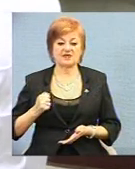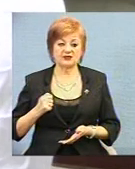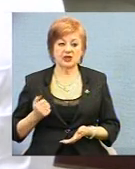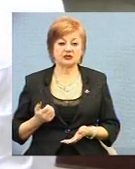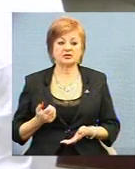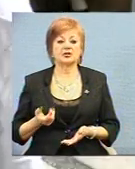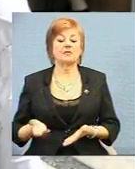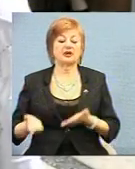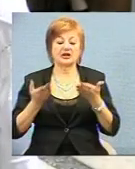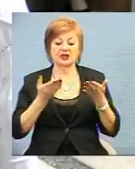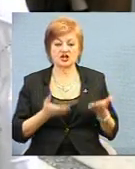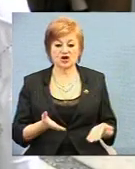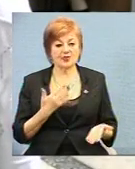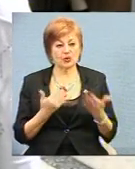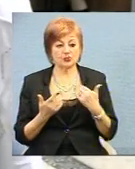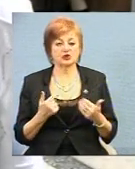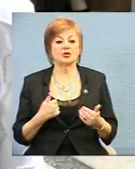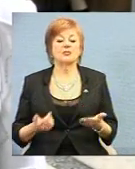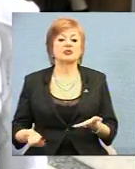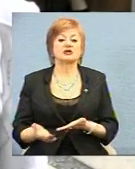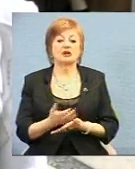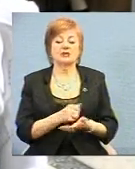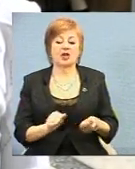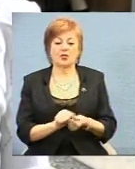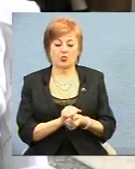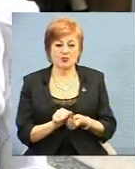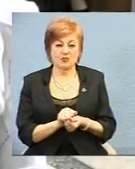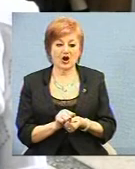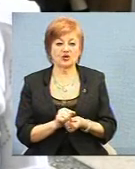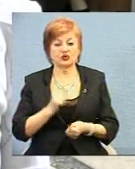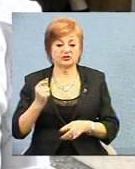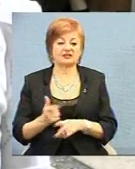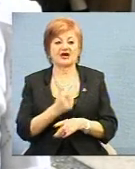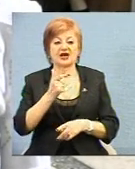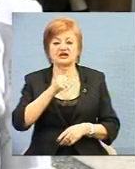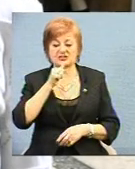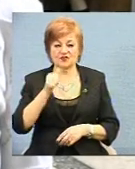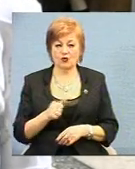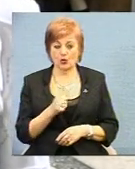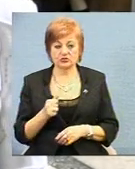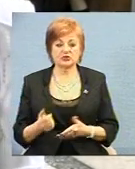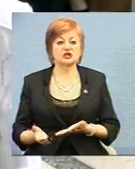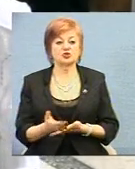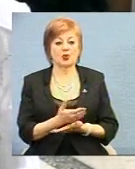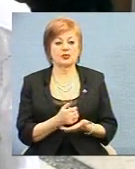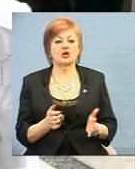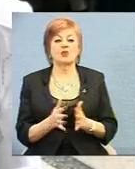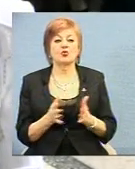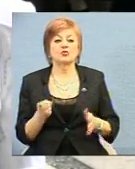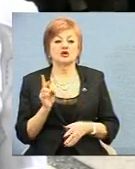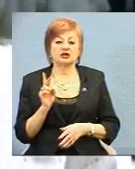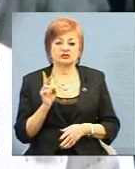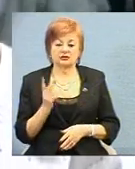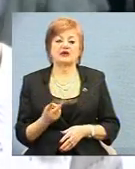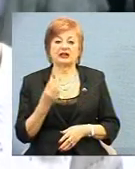години спілкування. Ми збираємо з дітьми макулатуру, у нас 2 рази на рік відбувається збір макулатури. Збираємо більше